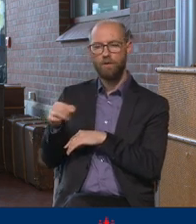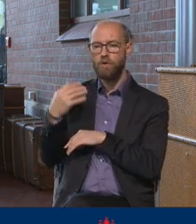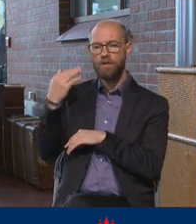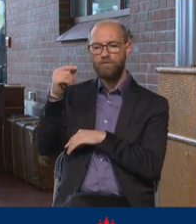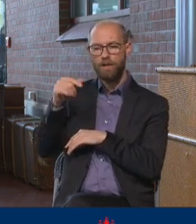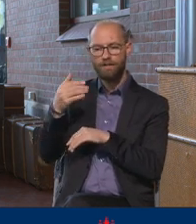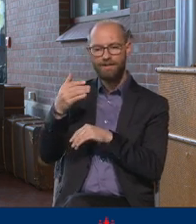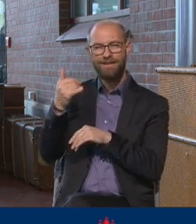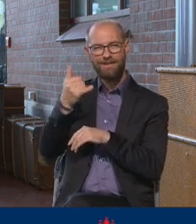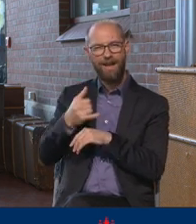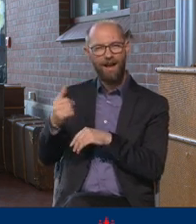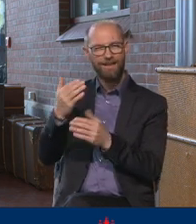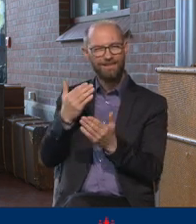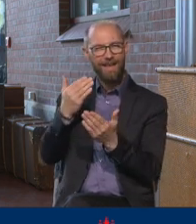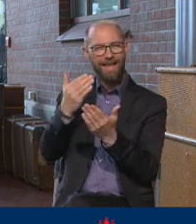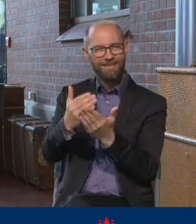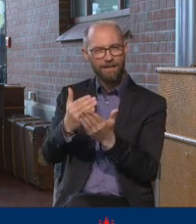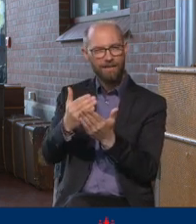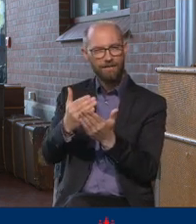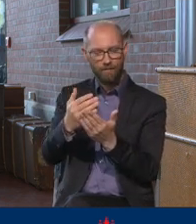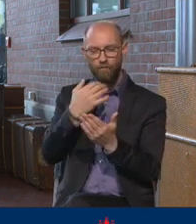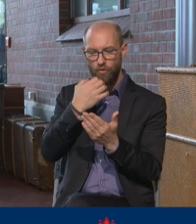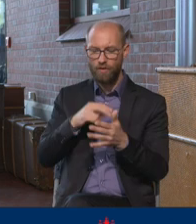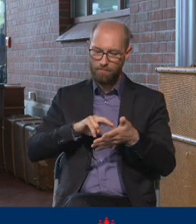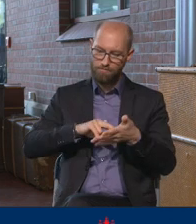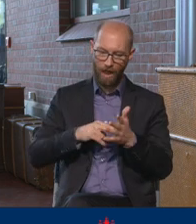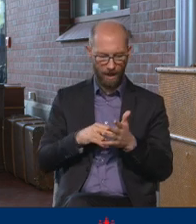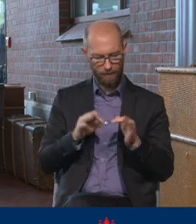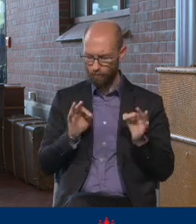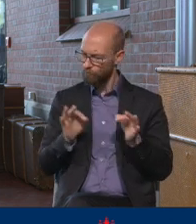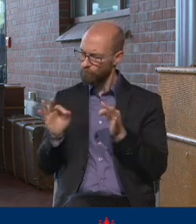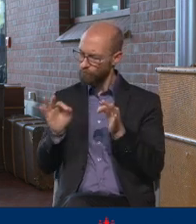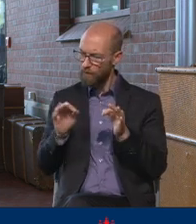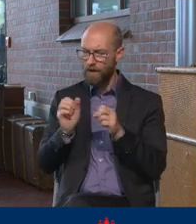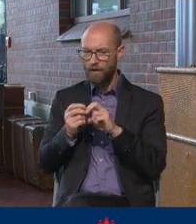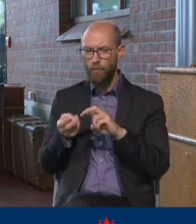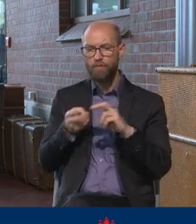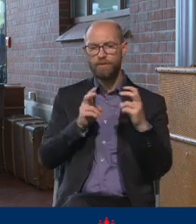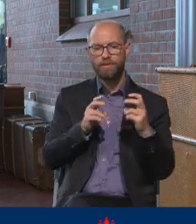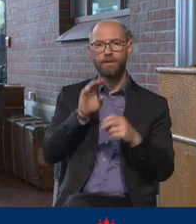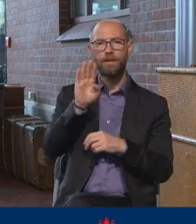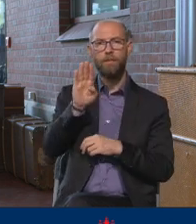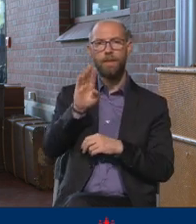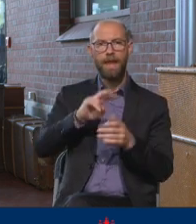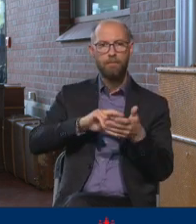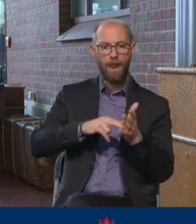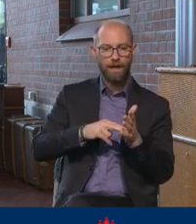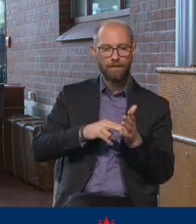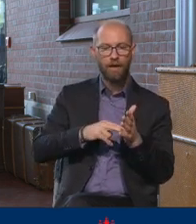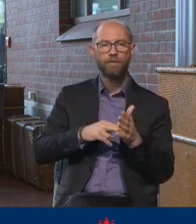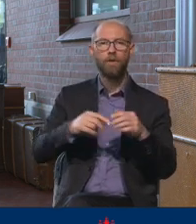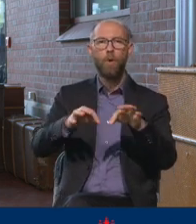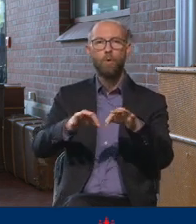zu haben der geeignet ist dann auch im b pläne umgesetzt zu werden dann auch im grundstücks an hand gaben